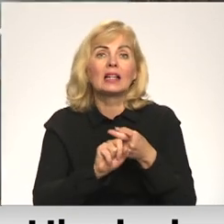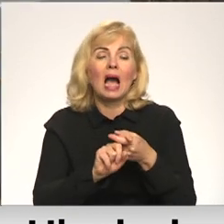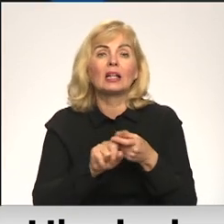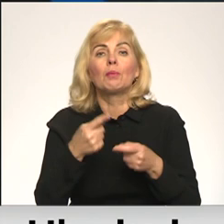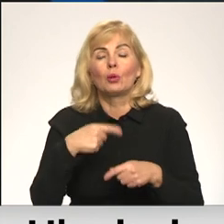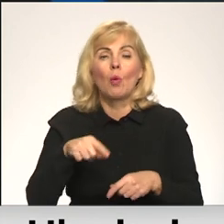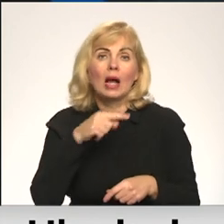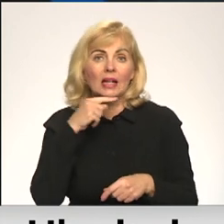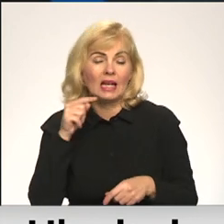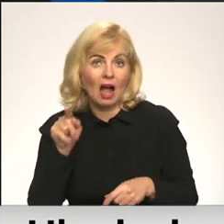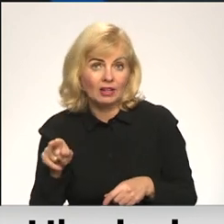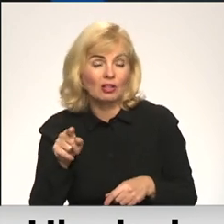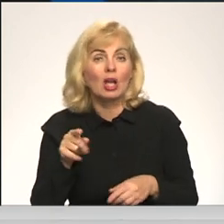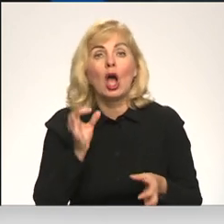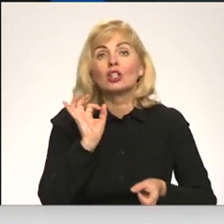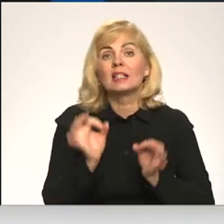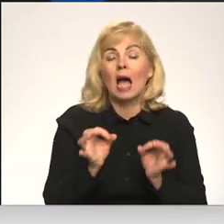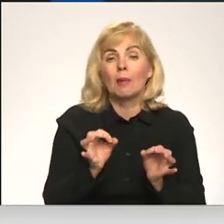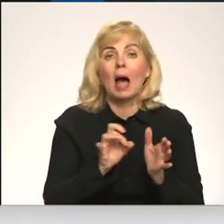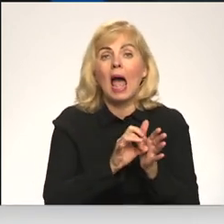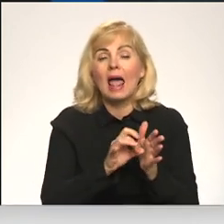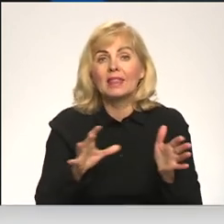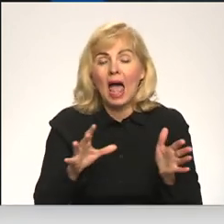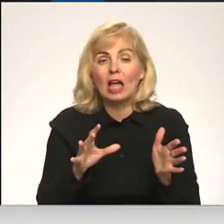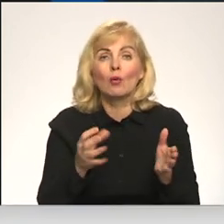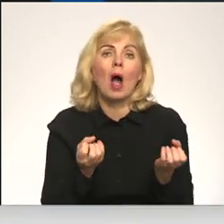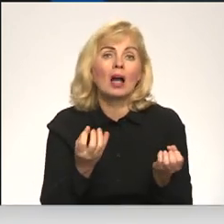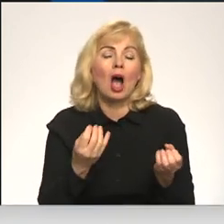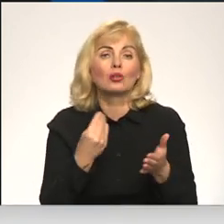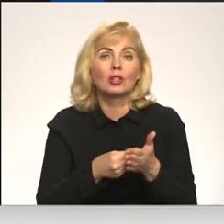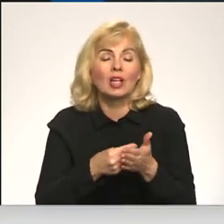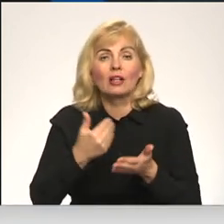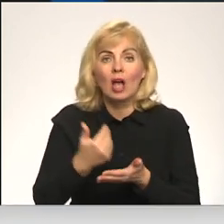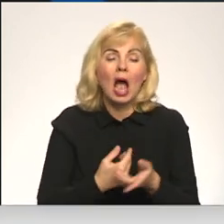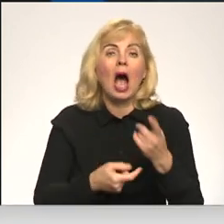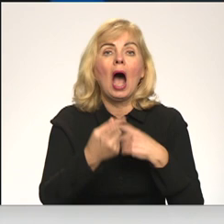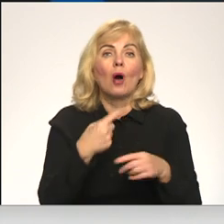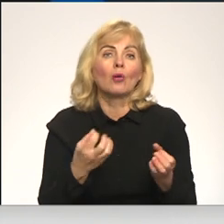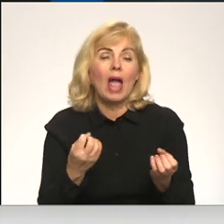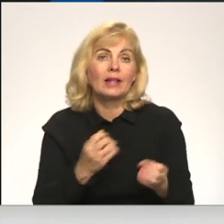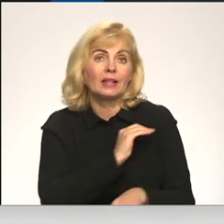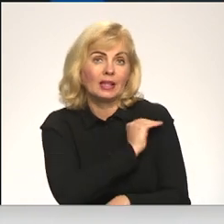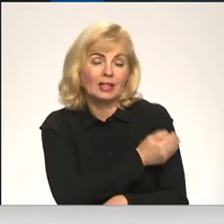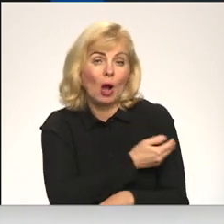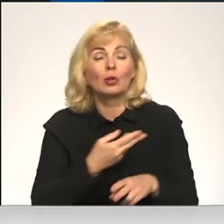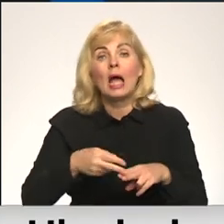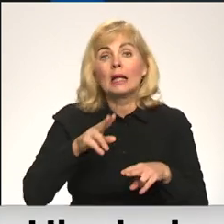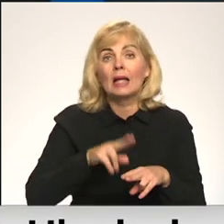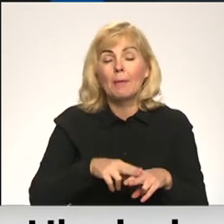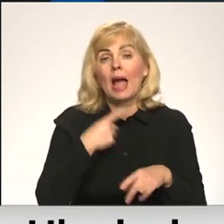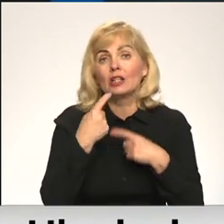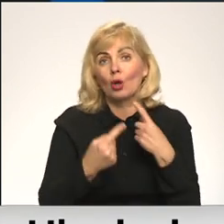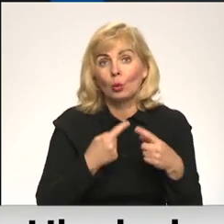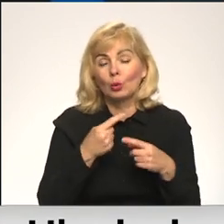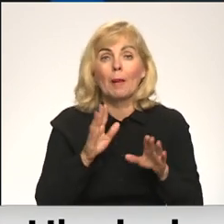Krievijas. Saprātīgas energoresursu cenas nodrošina arī atjaunojamās enerģētikas jaudas. Tāpēc mēs runājām